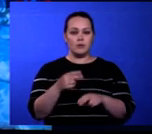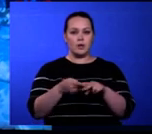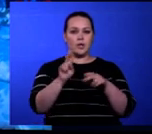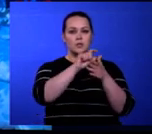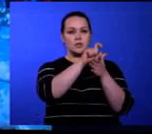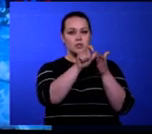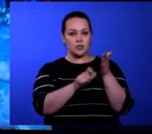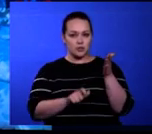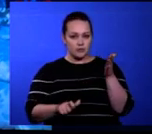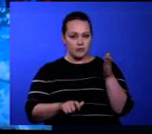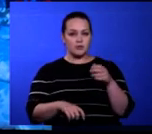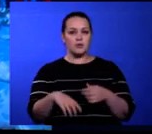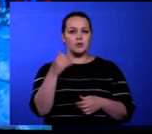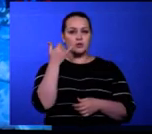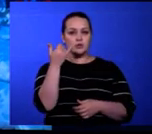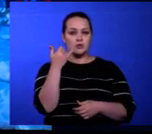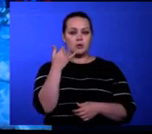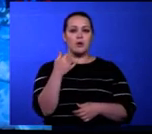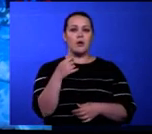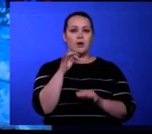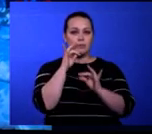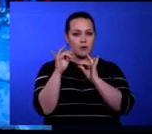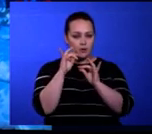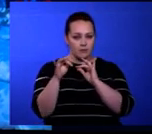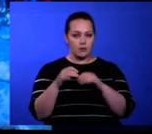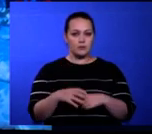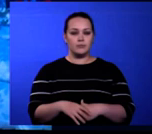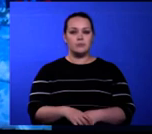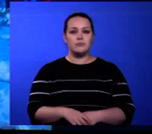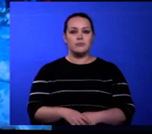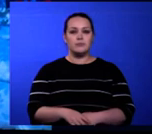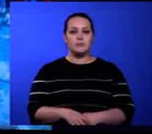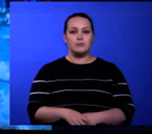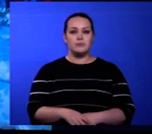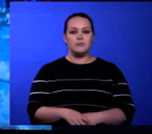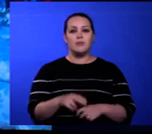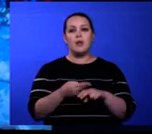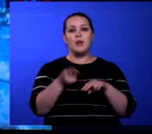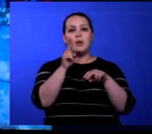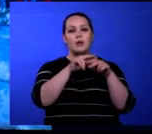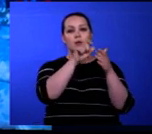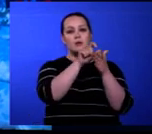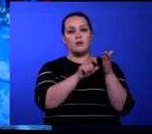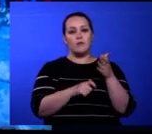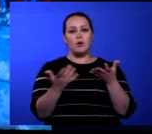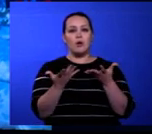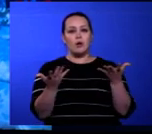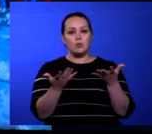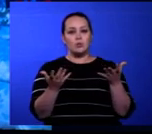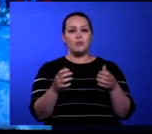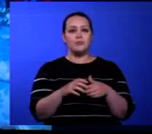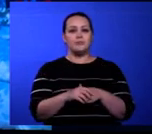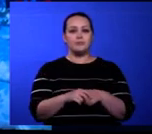стихотворении мы с вами сейчас и говорили. Это, ребята, стихотворение, которое легло